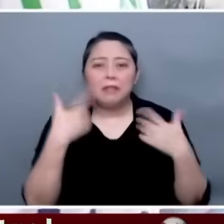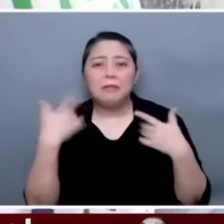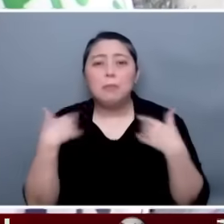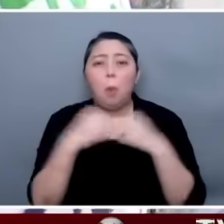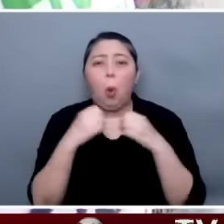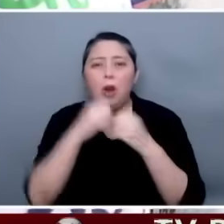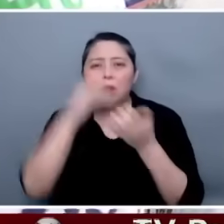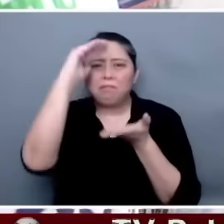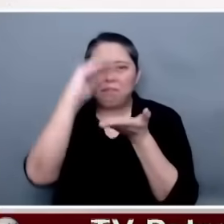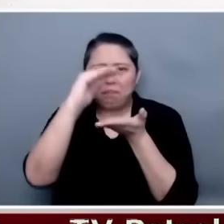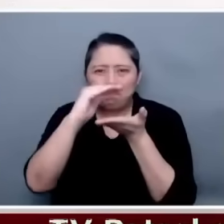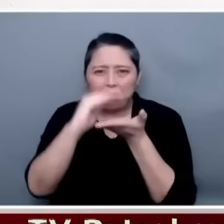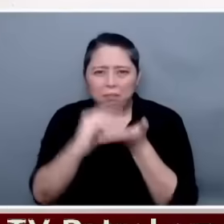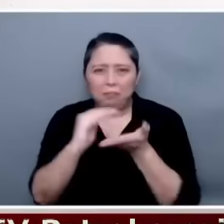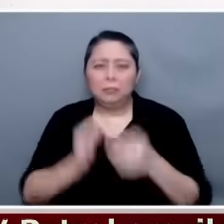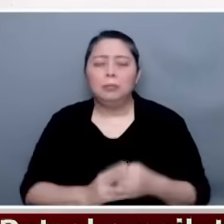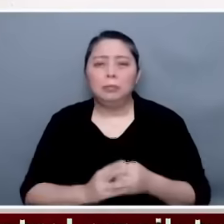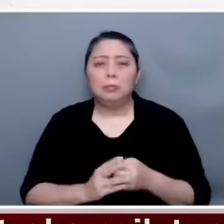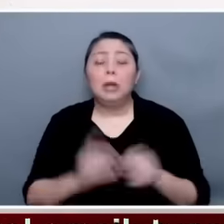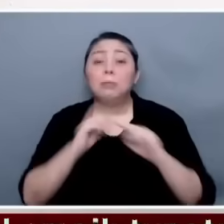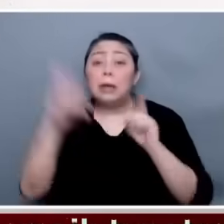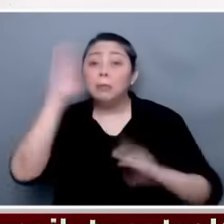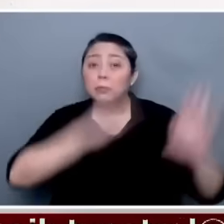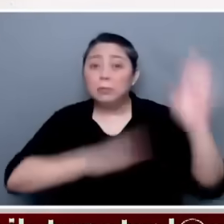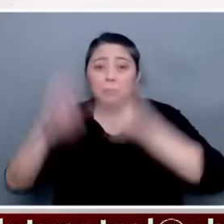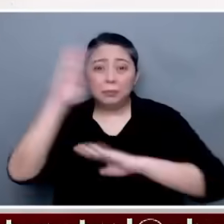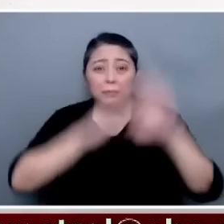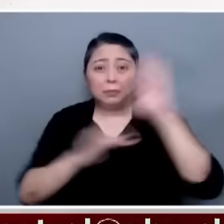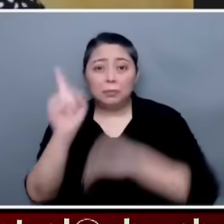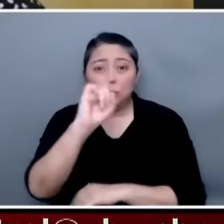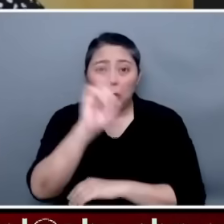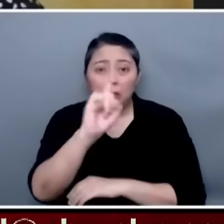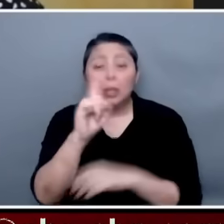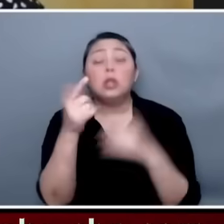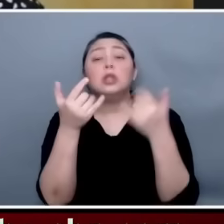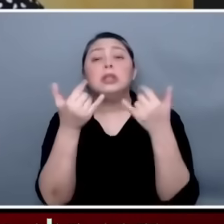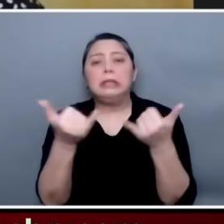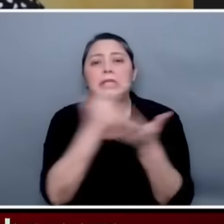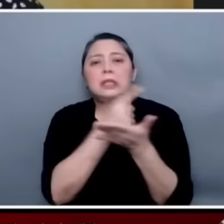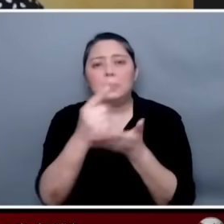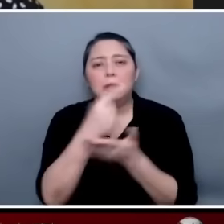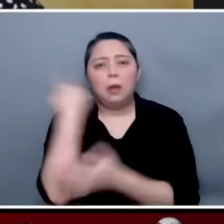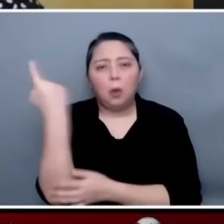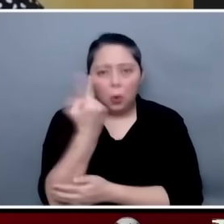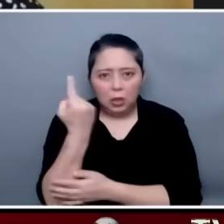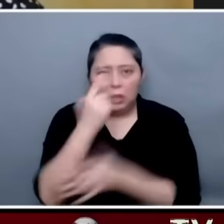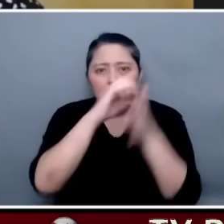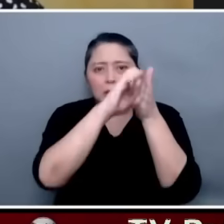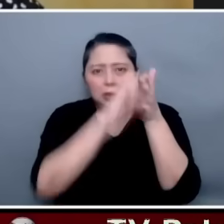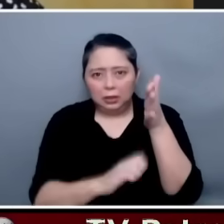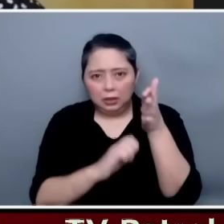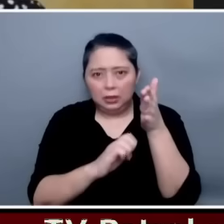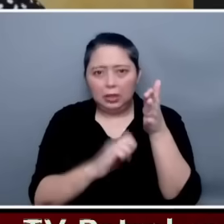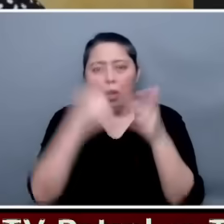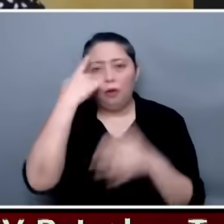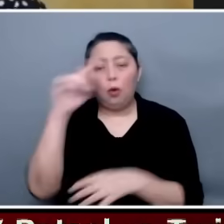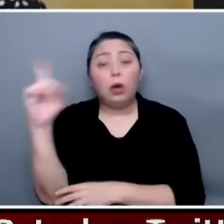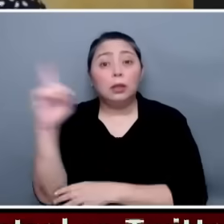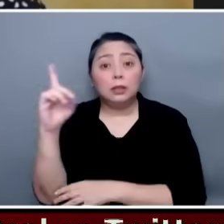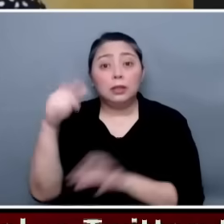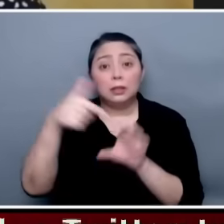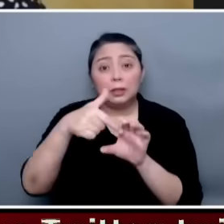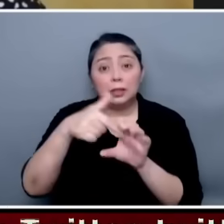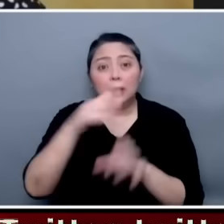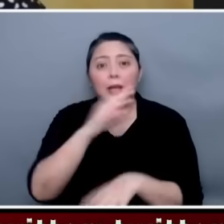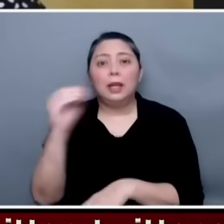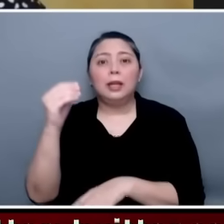problema, baka ngayon linggo lang ang rollback sa diesel at kerosene. Ang season, yung last quarter naman talaga ng taon,